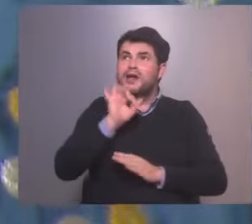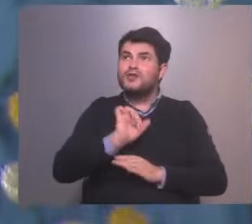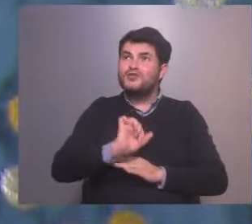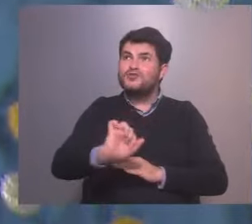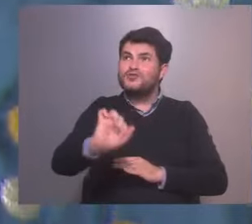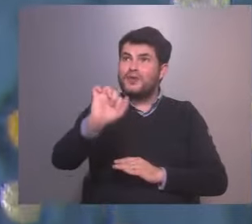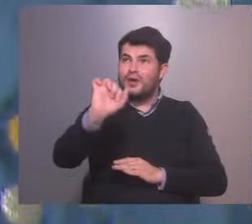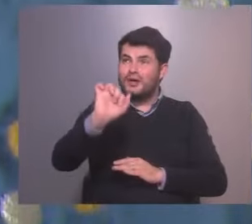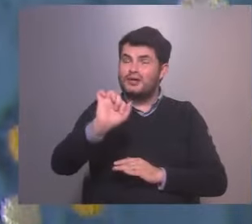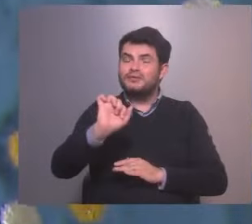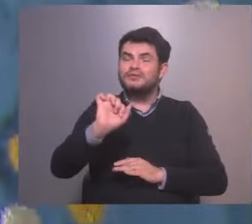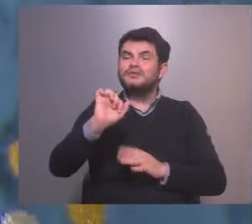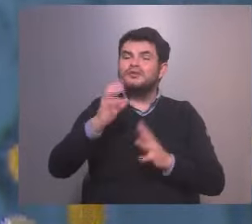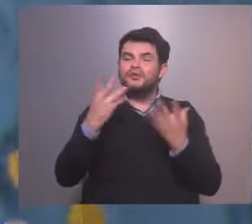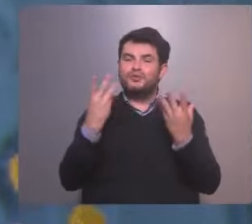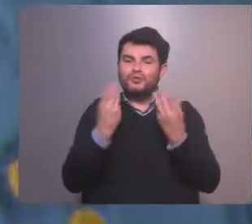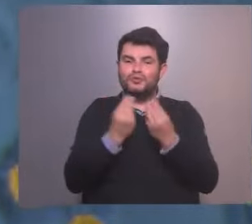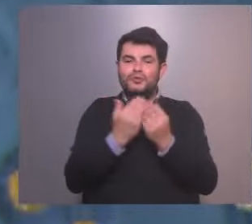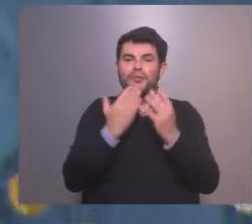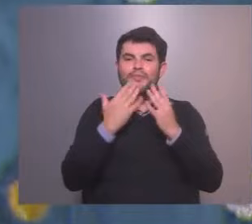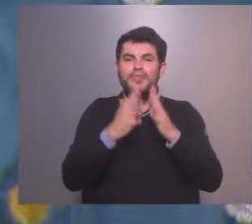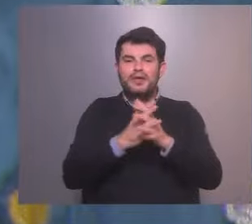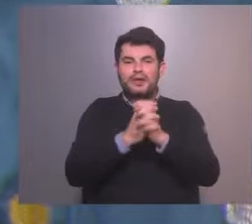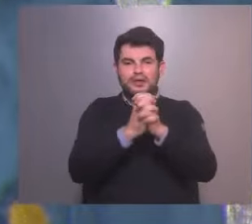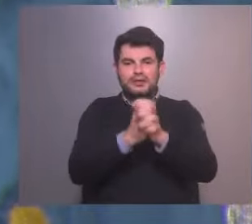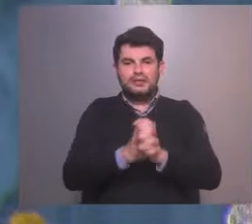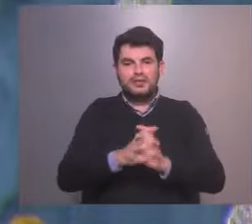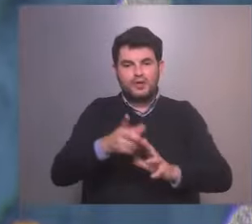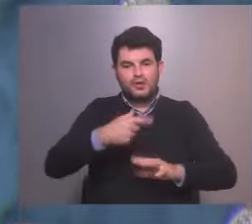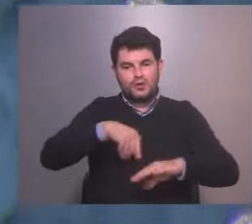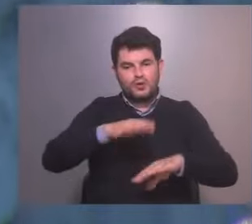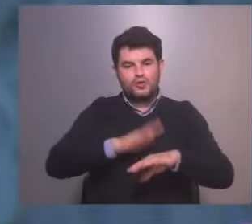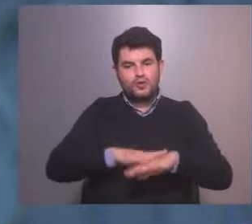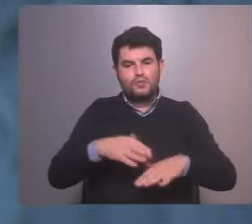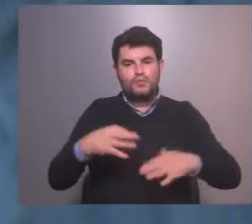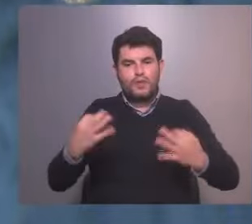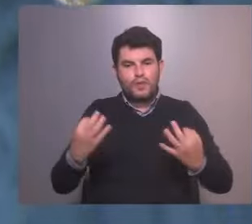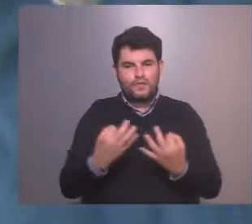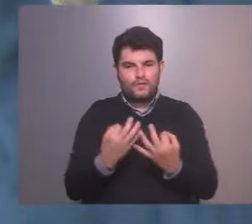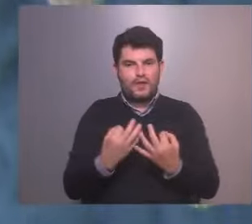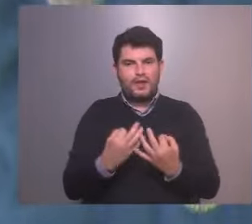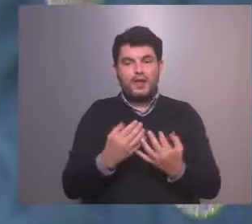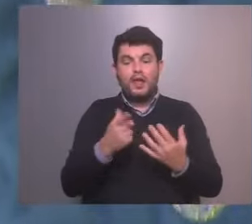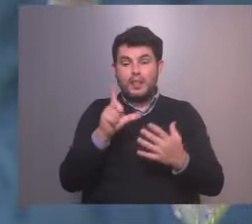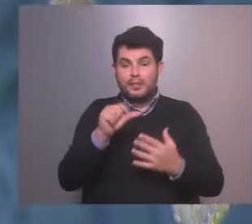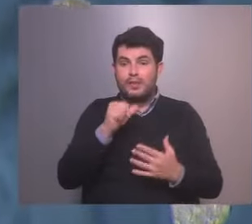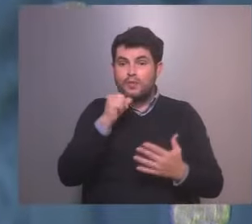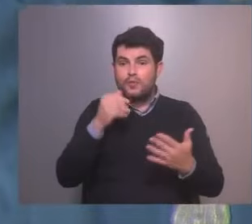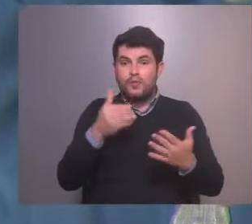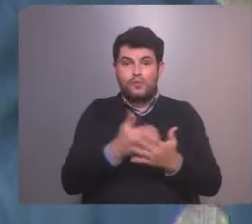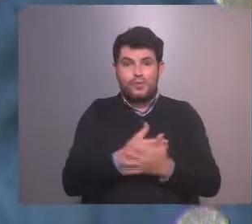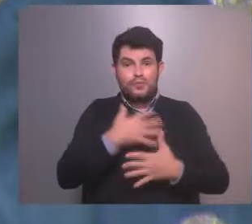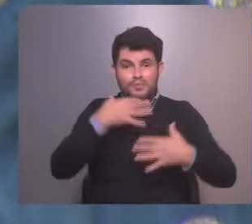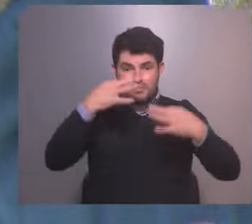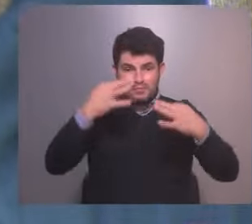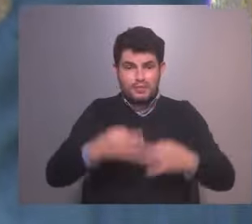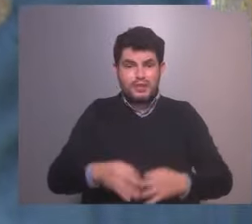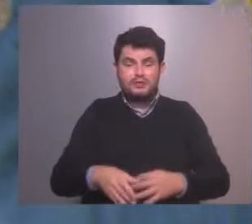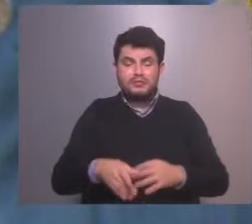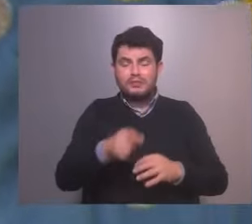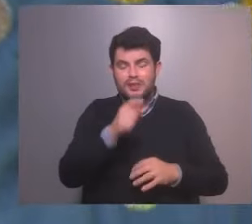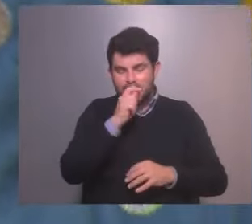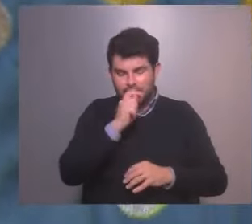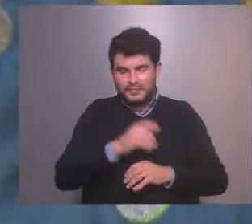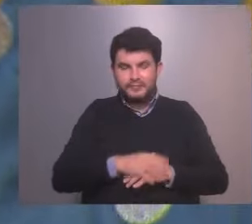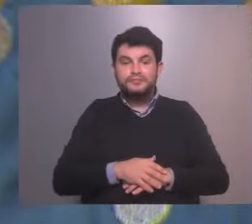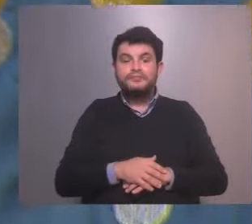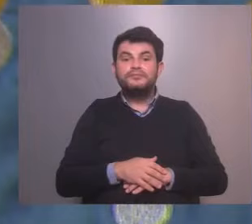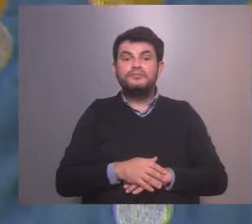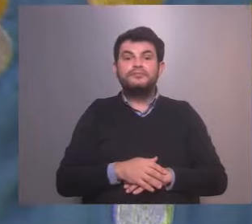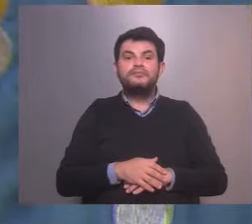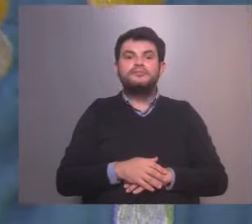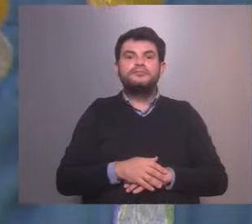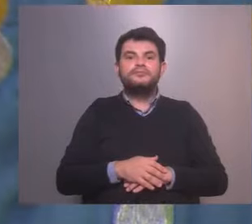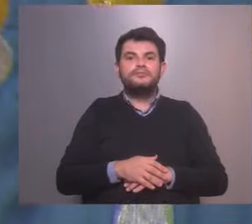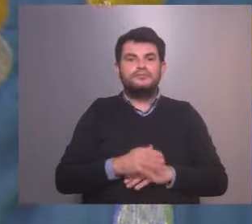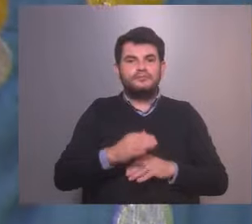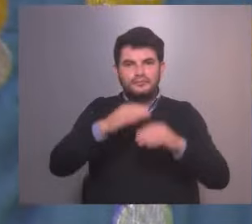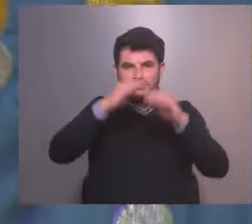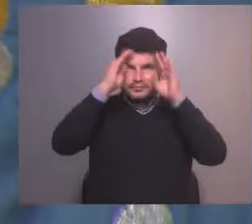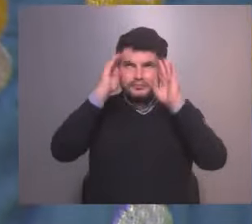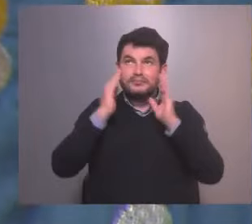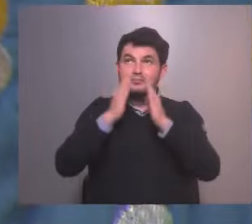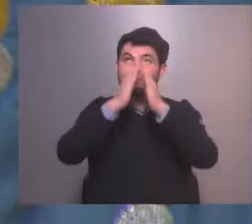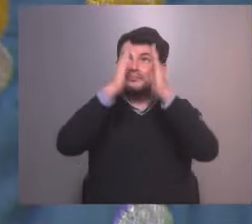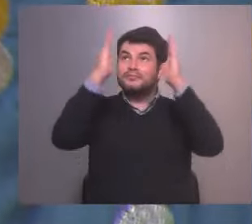Ave Maria, piena di grazia, il Signore è con te. Tu sei benedetta fra le donne e benedetto